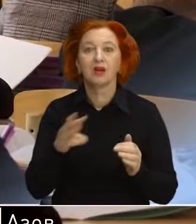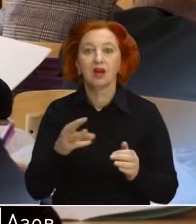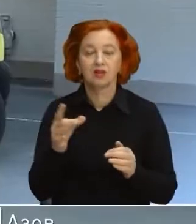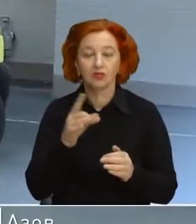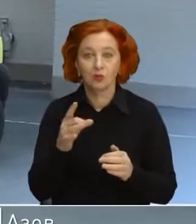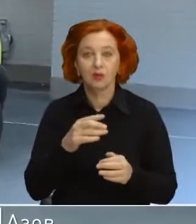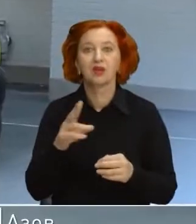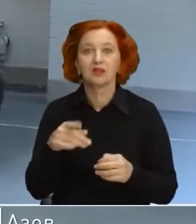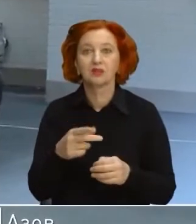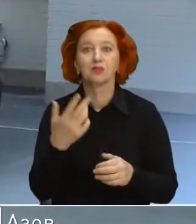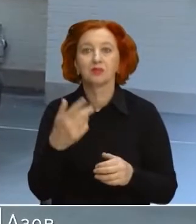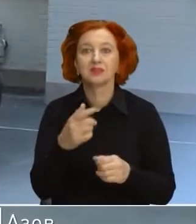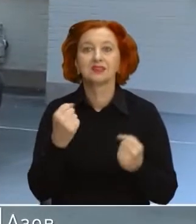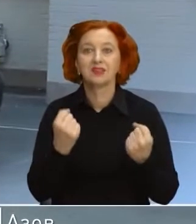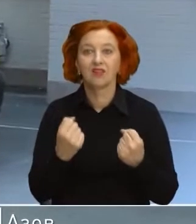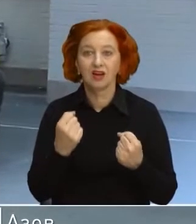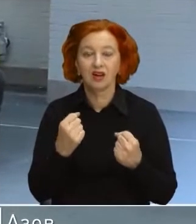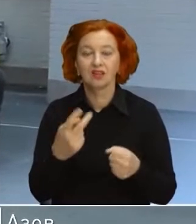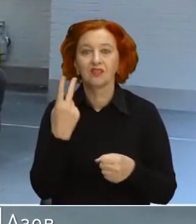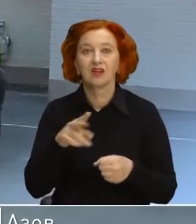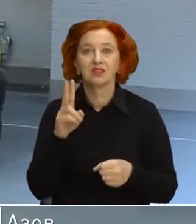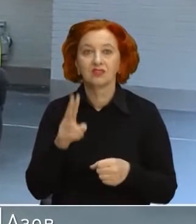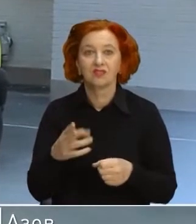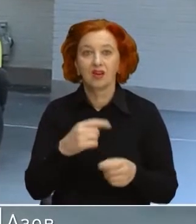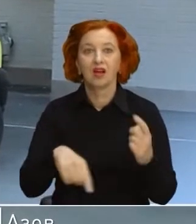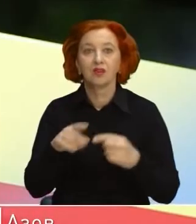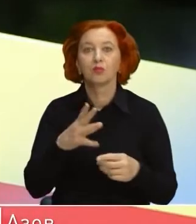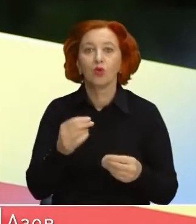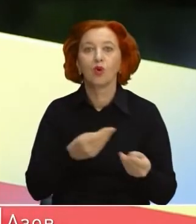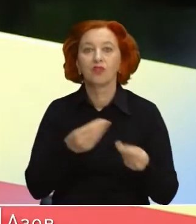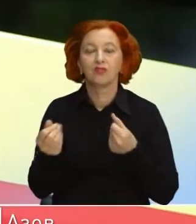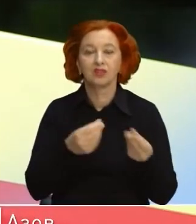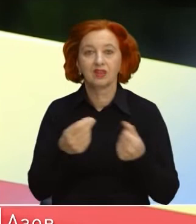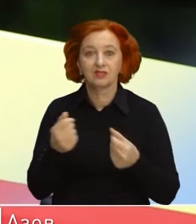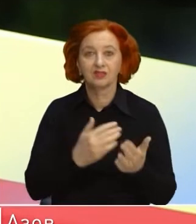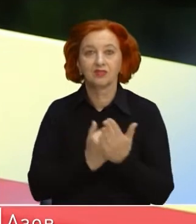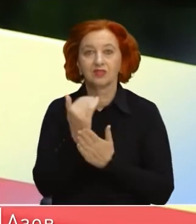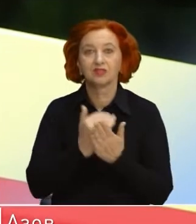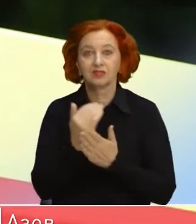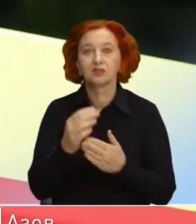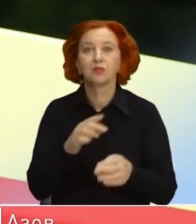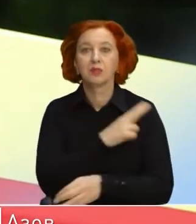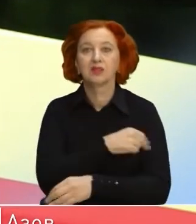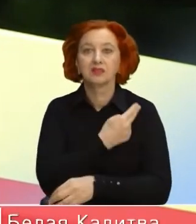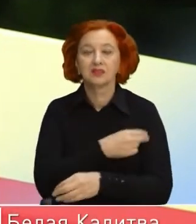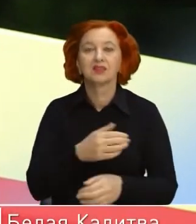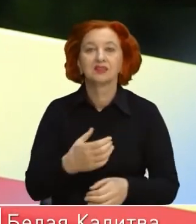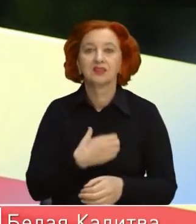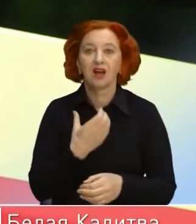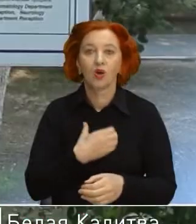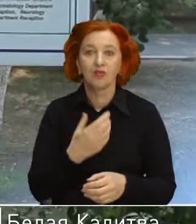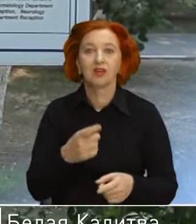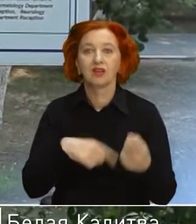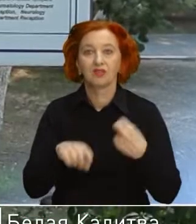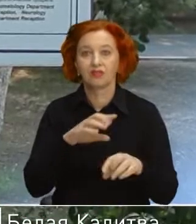образование – 53 миллиарда, здравоохранение – 22. А с учетом финансирования из фонда обязательного медстрахования – 81 миллиард